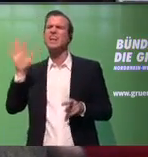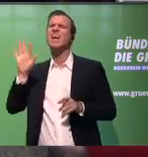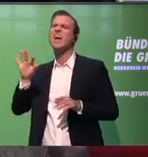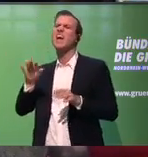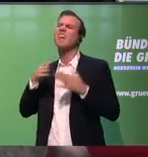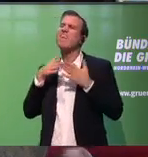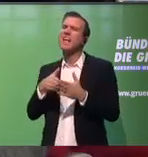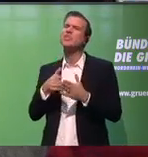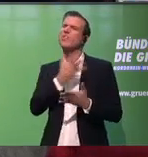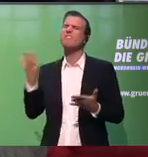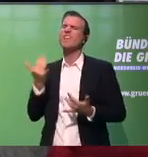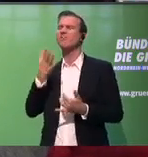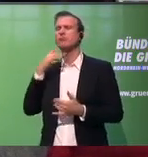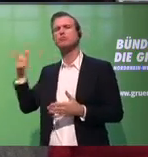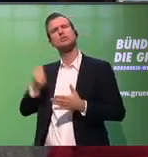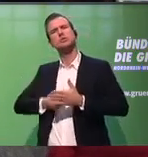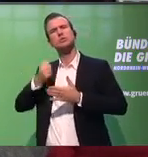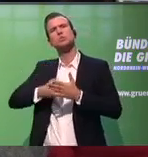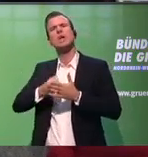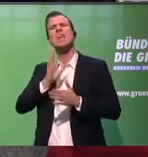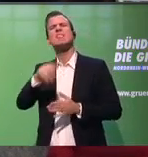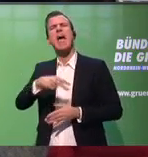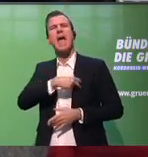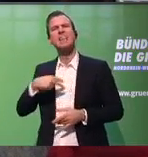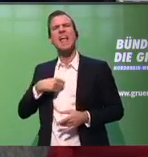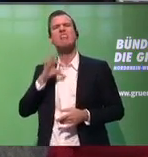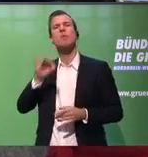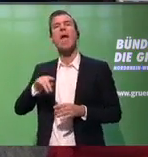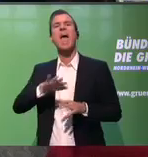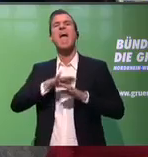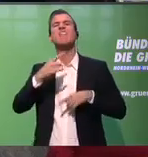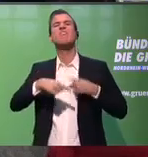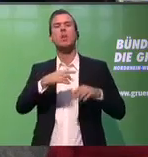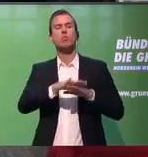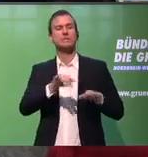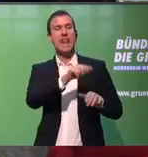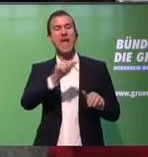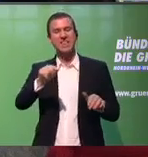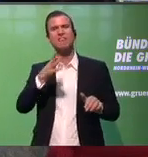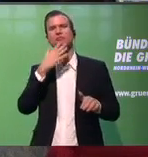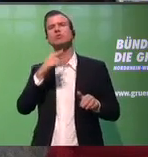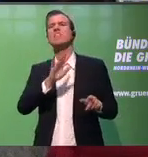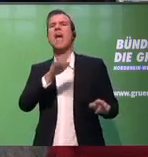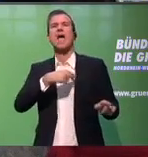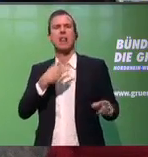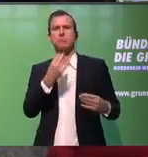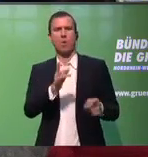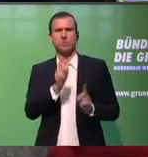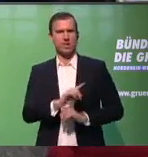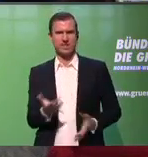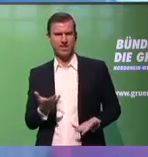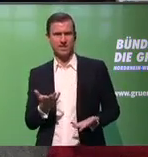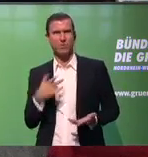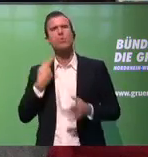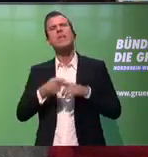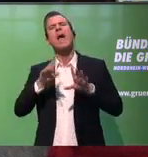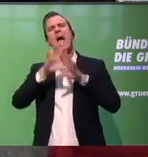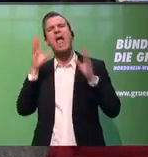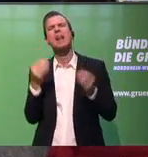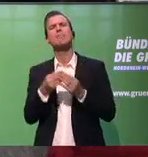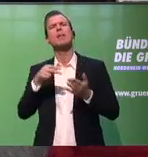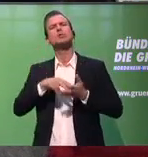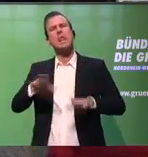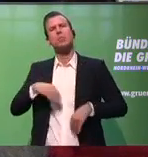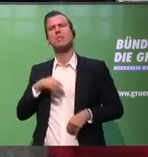Fraktion dafür einsetzen, mögliche Nachteile der Entwicklungsländer aus dem Abkommen zu verhindern? Und dann die allgemeine Stellungnahme